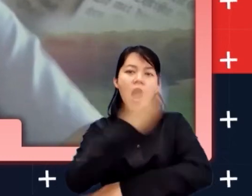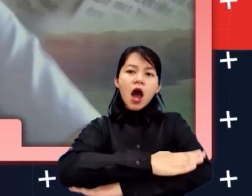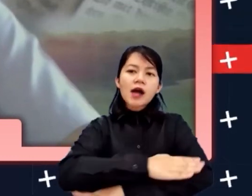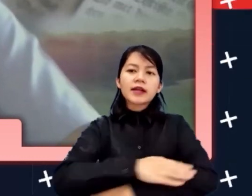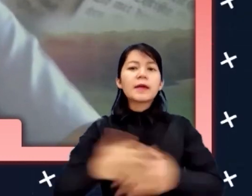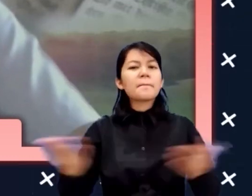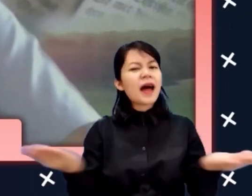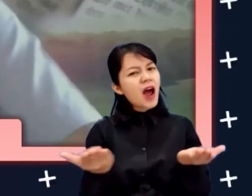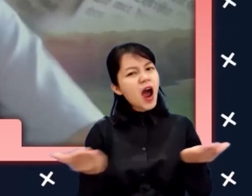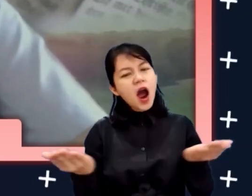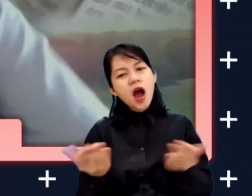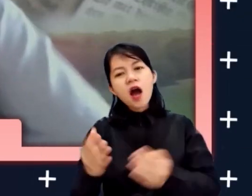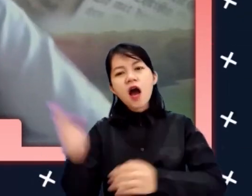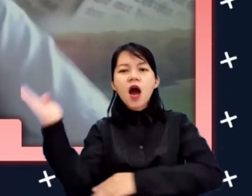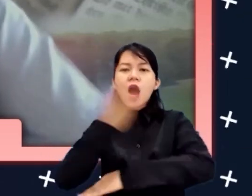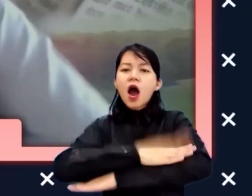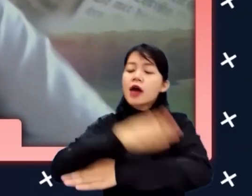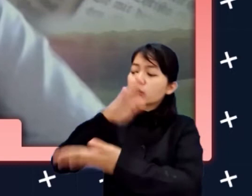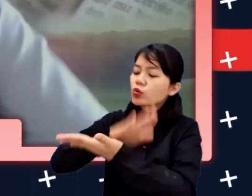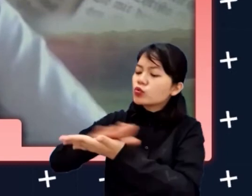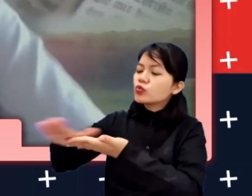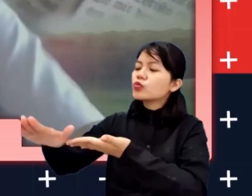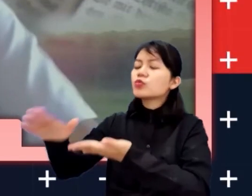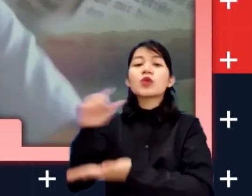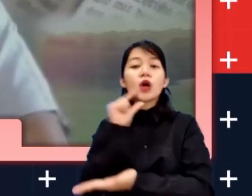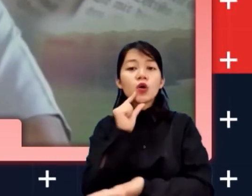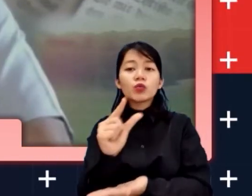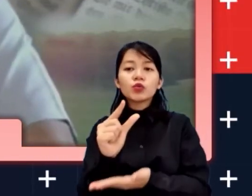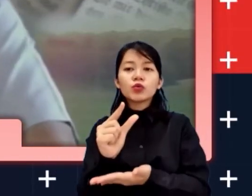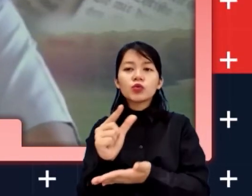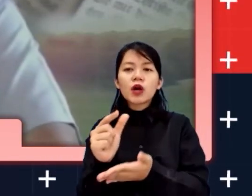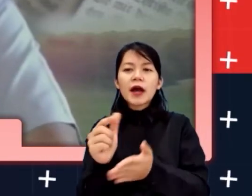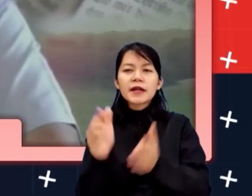atau disucikan? Manusia atau Allah?